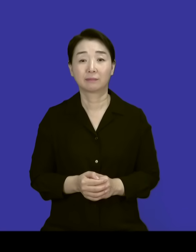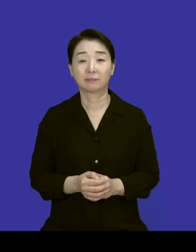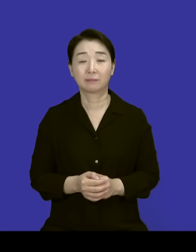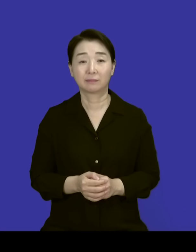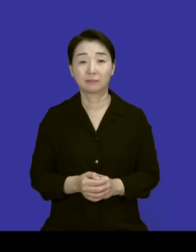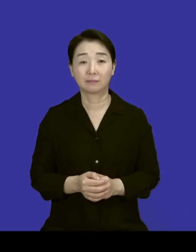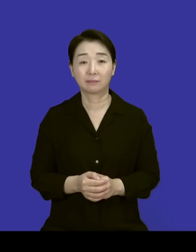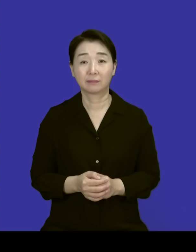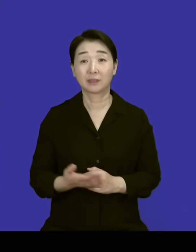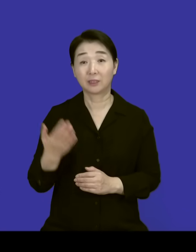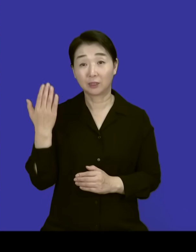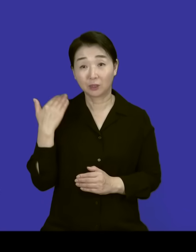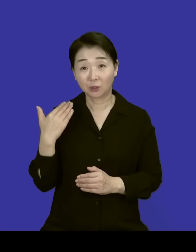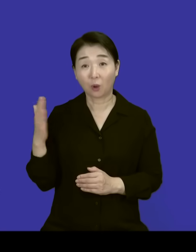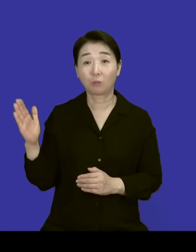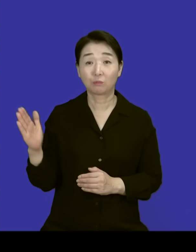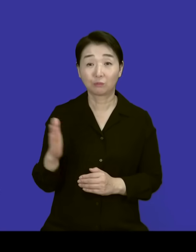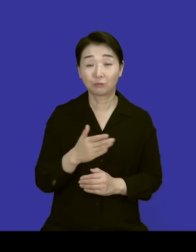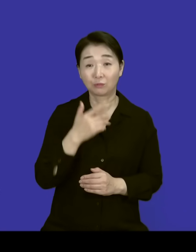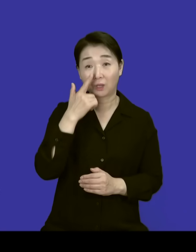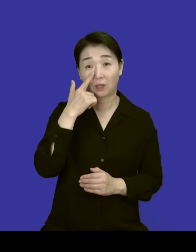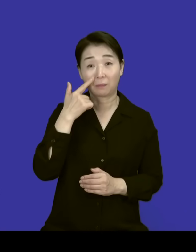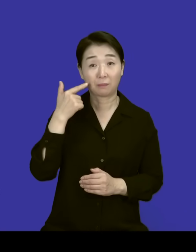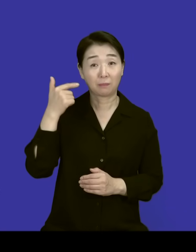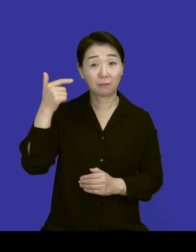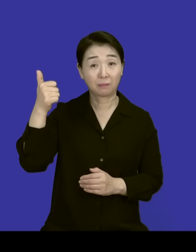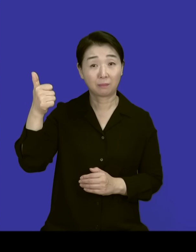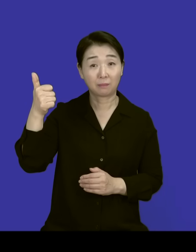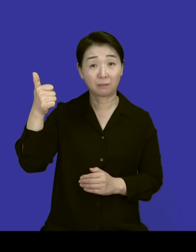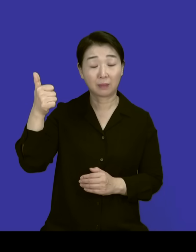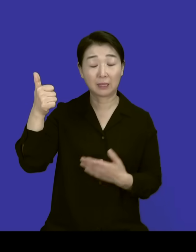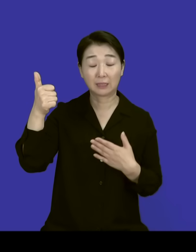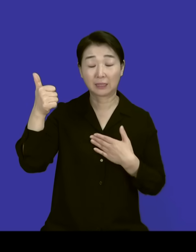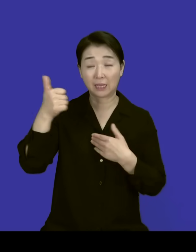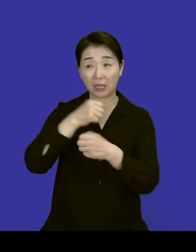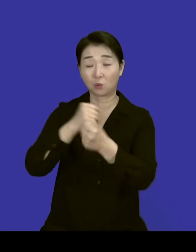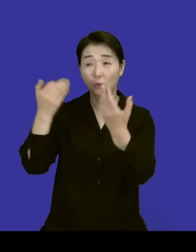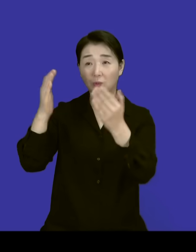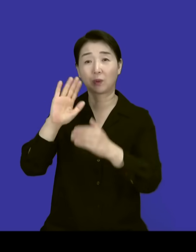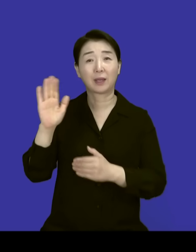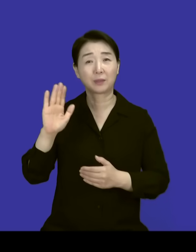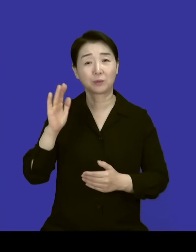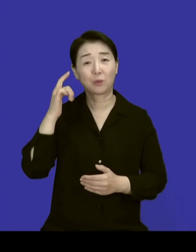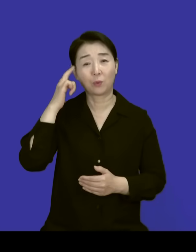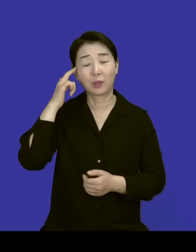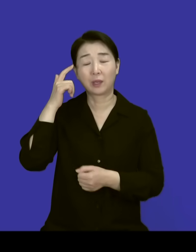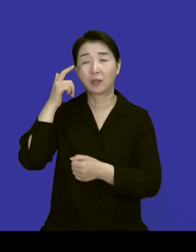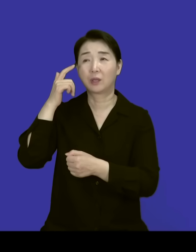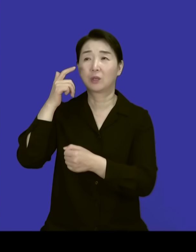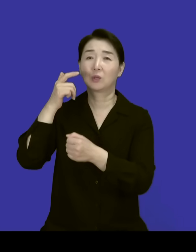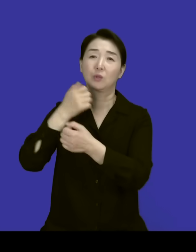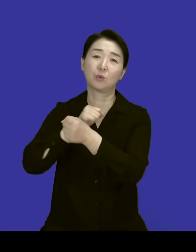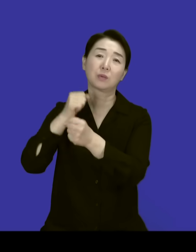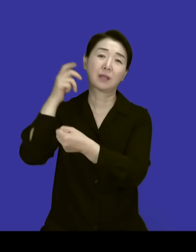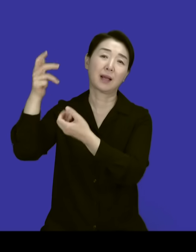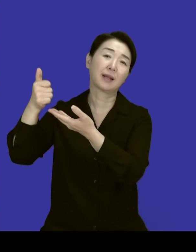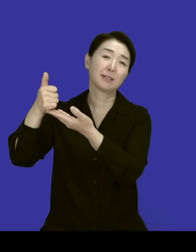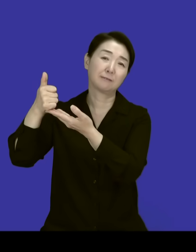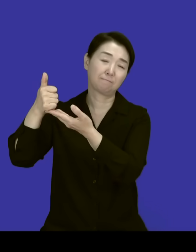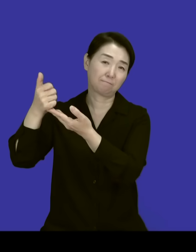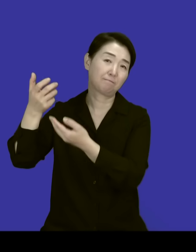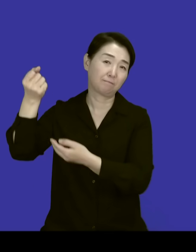사실은 그 전에부터 아버지를 제가 용서하는 건 아니니까 용서는 뭐 신이 하는 거니까 하나님 해주시는